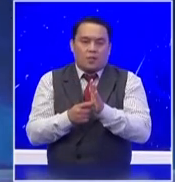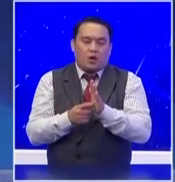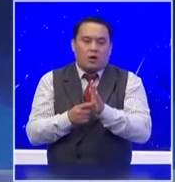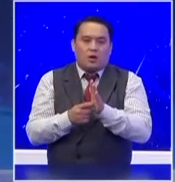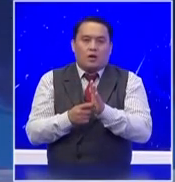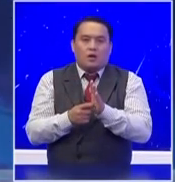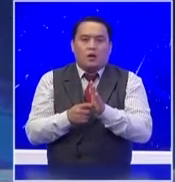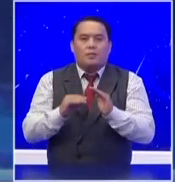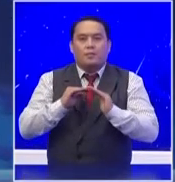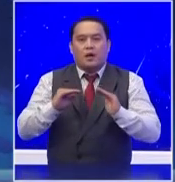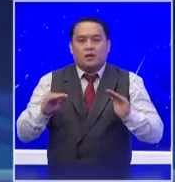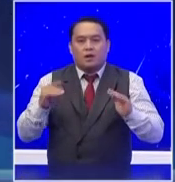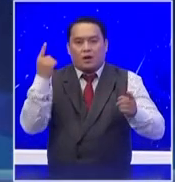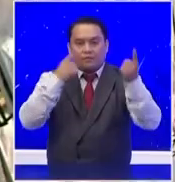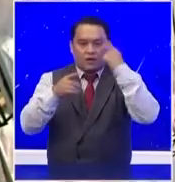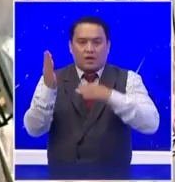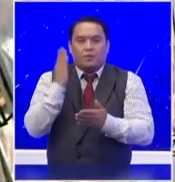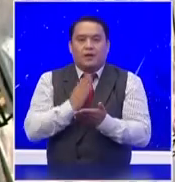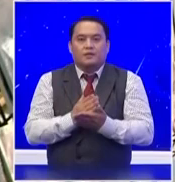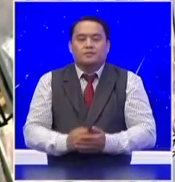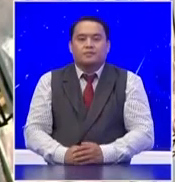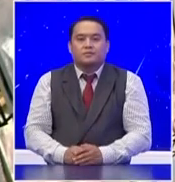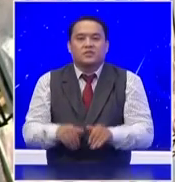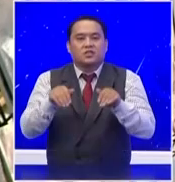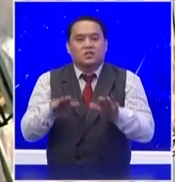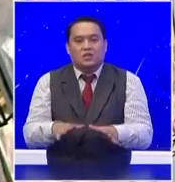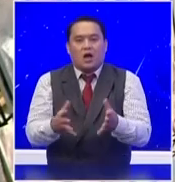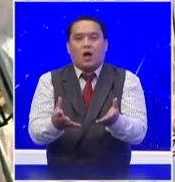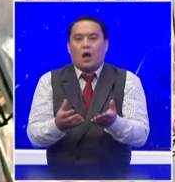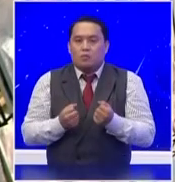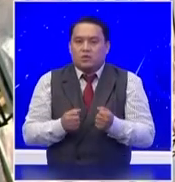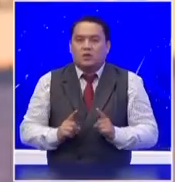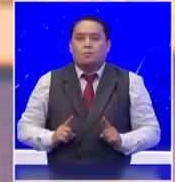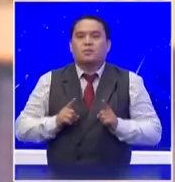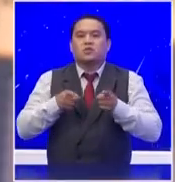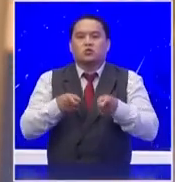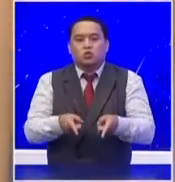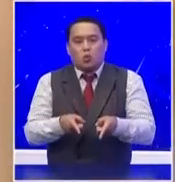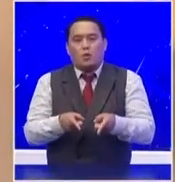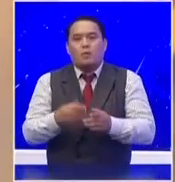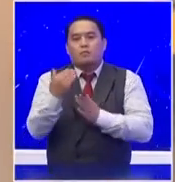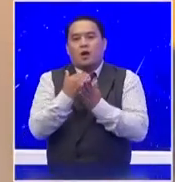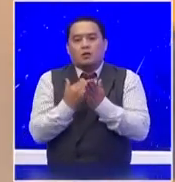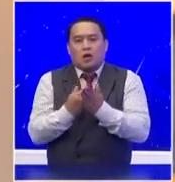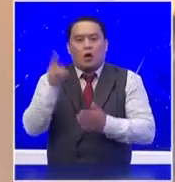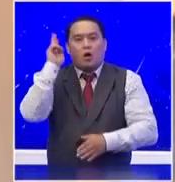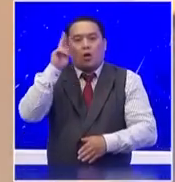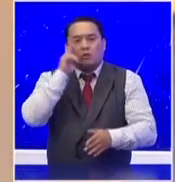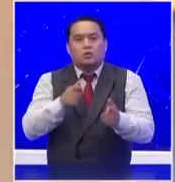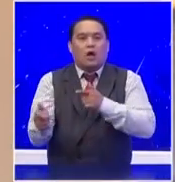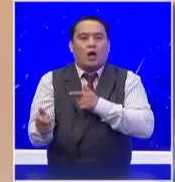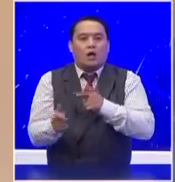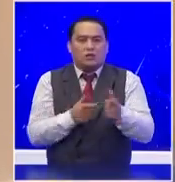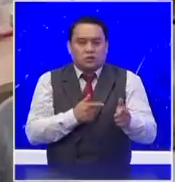оқытылған әліппе оқулықтарының авторлары бар. Шешім қабылданды, министрлік дереу іске кірісті. Алдымен бағдарламалар мен оқулықтар дайын